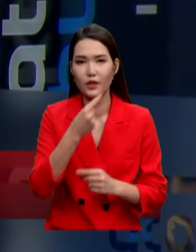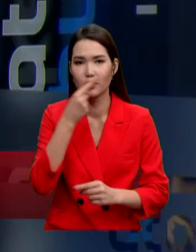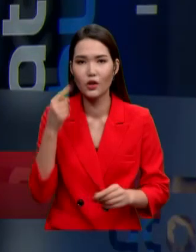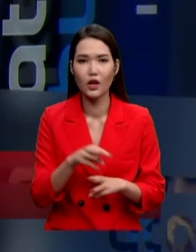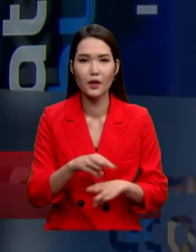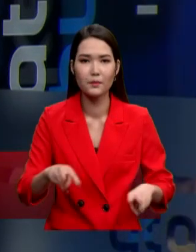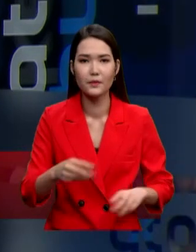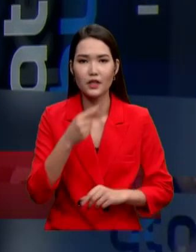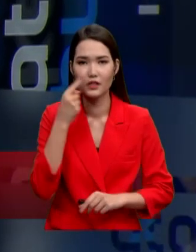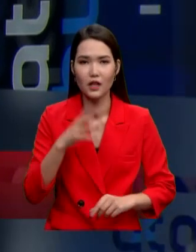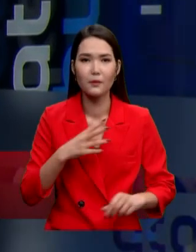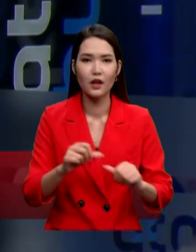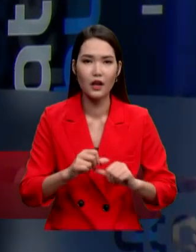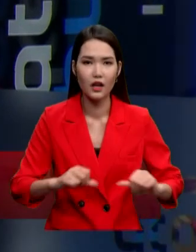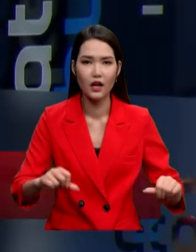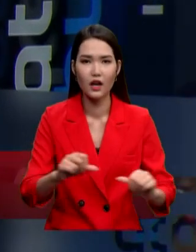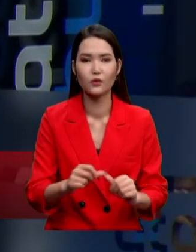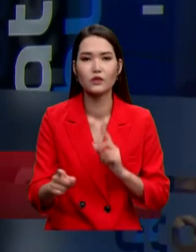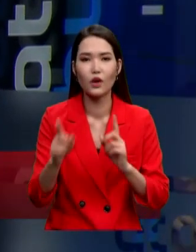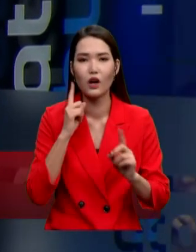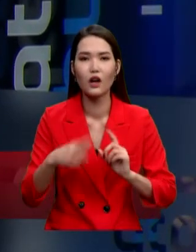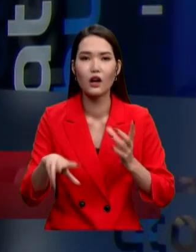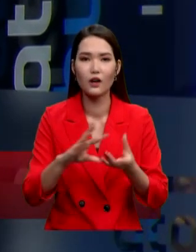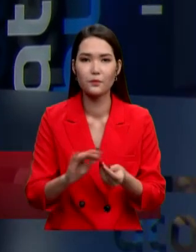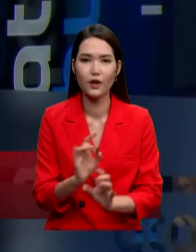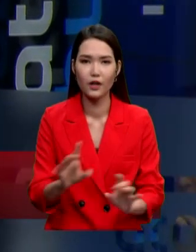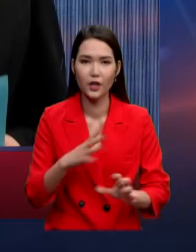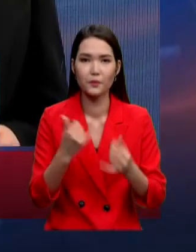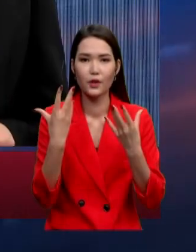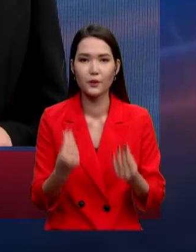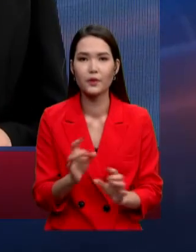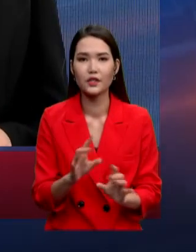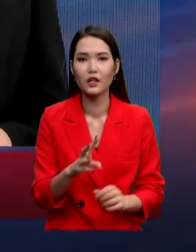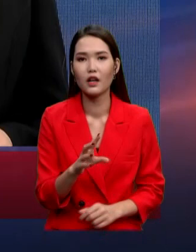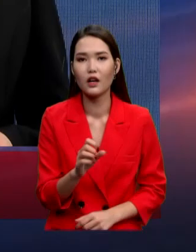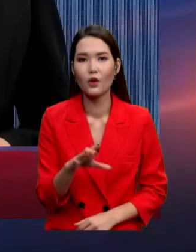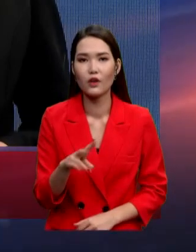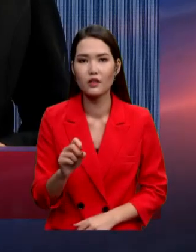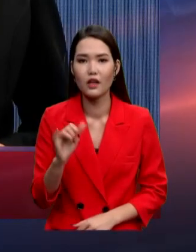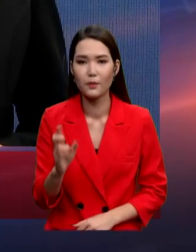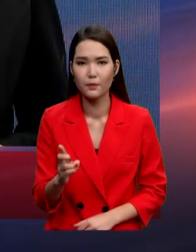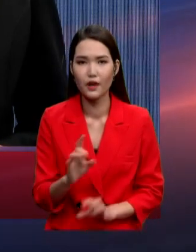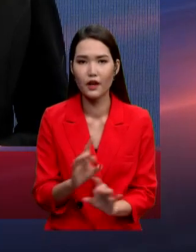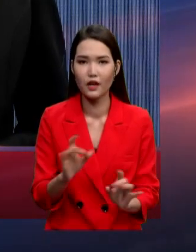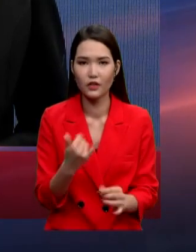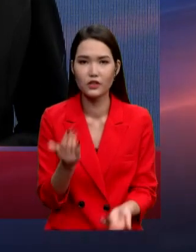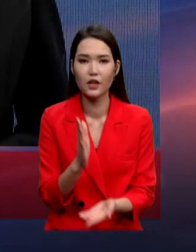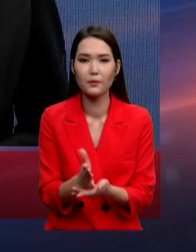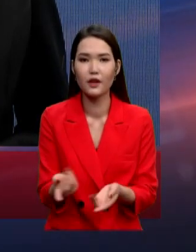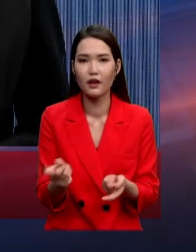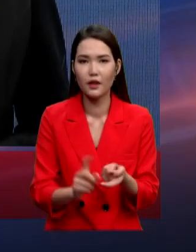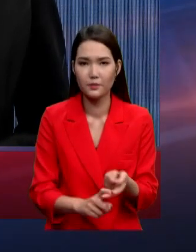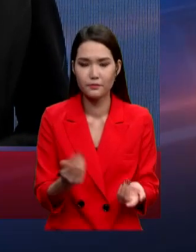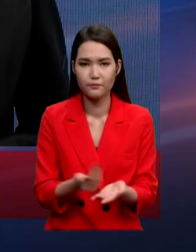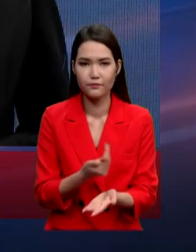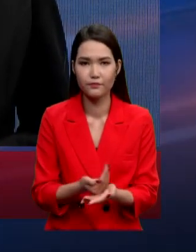Буквально несколько минут назад комиссия подвела предварительные итоги. Подробнее об этом расскажет моя коллега Сауле Байгалиева. Она сейчас с нами на